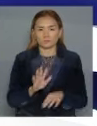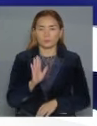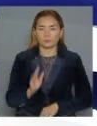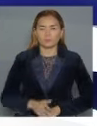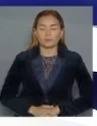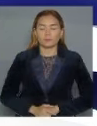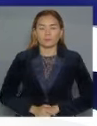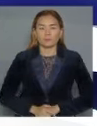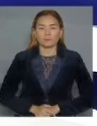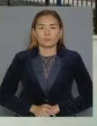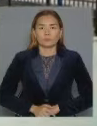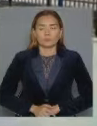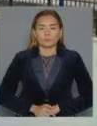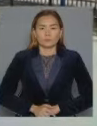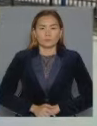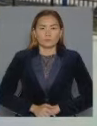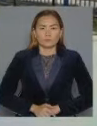сюжете.